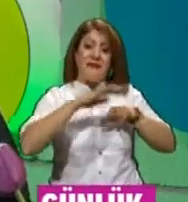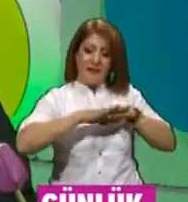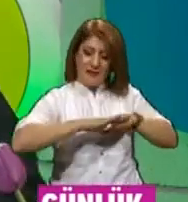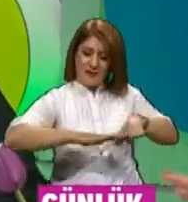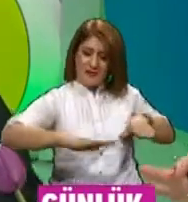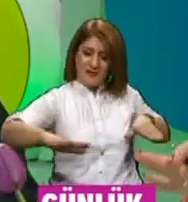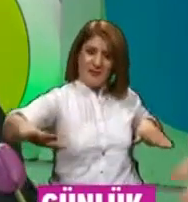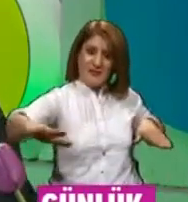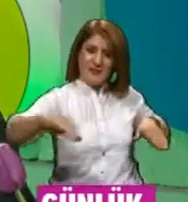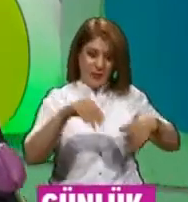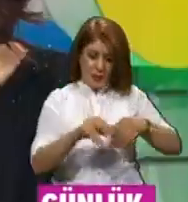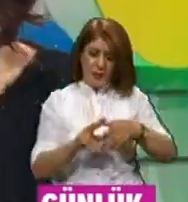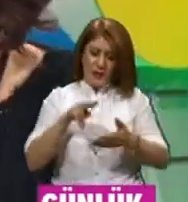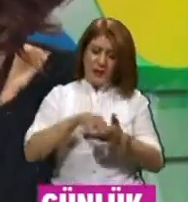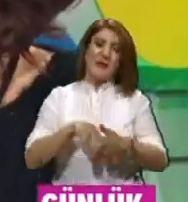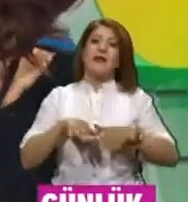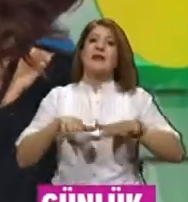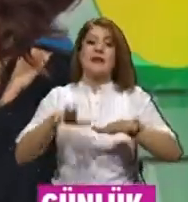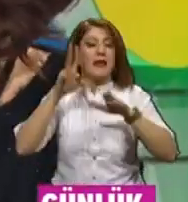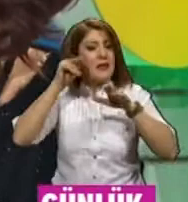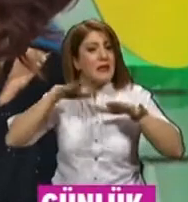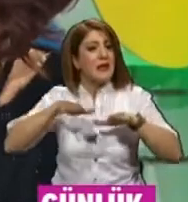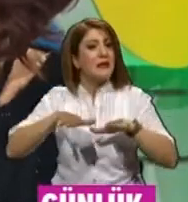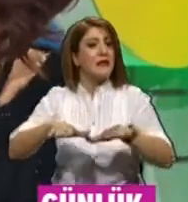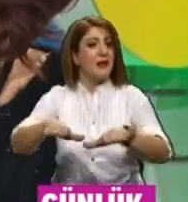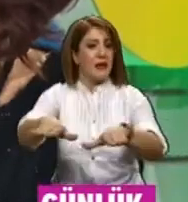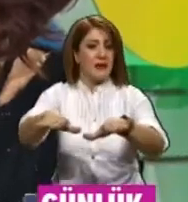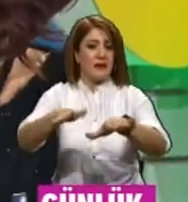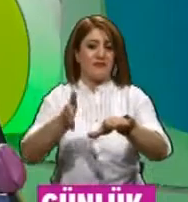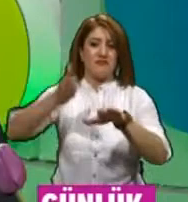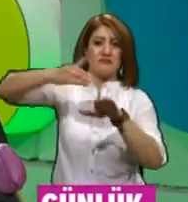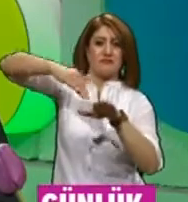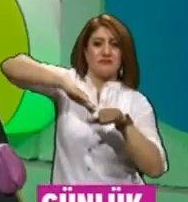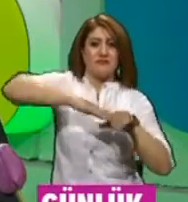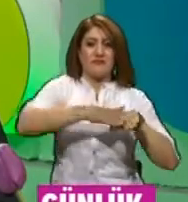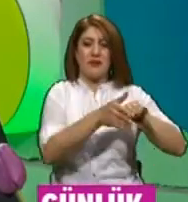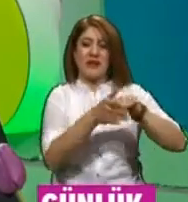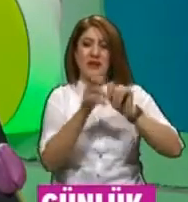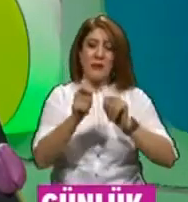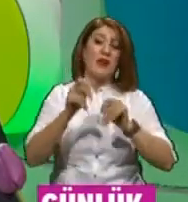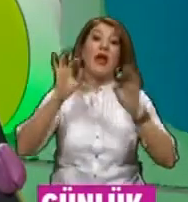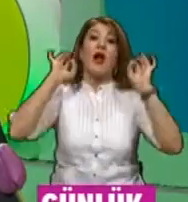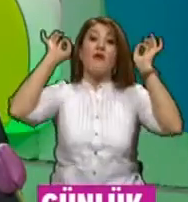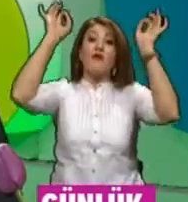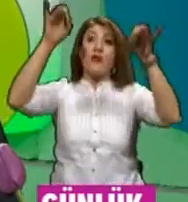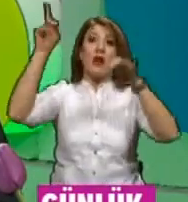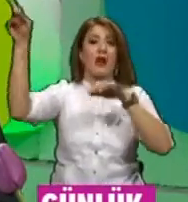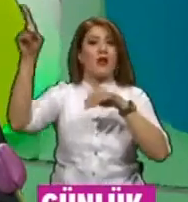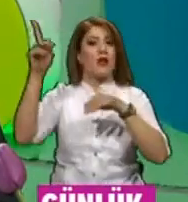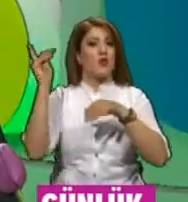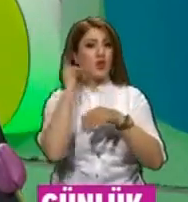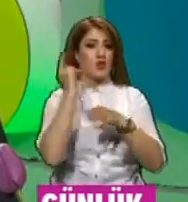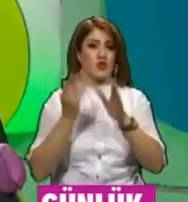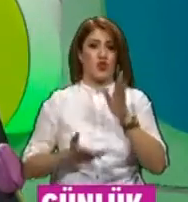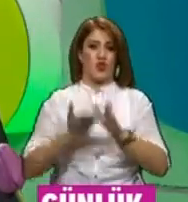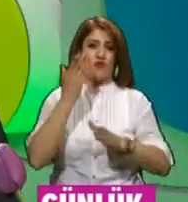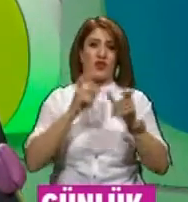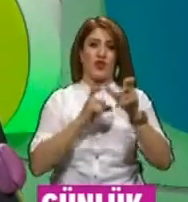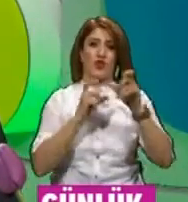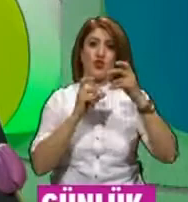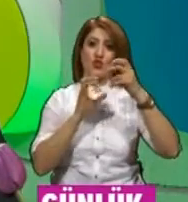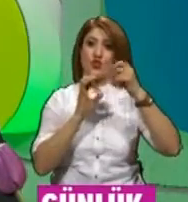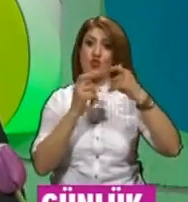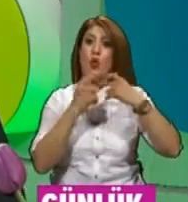değil, yatar vaziyette. Biliyorsunuz Avustralya'da sörf çok popüler. Doğru. Bir hafta kaldılar,